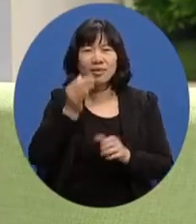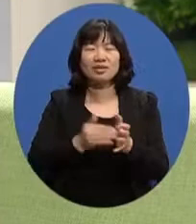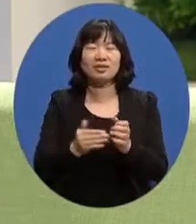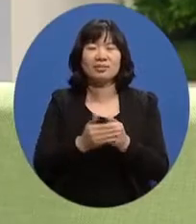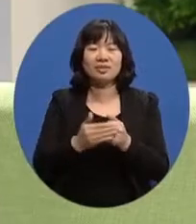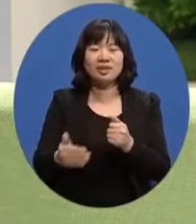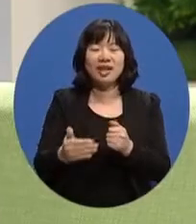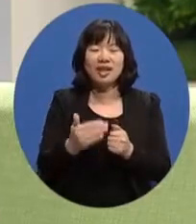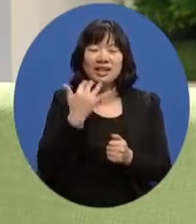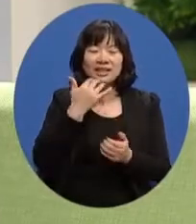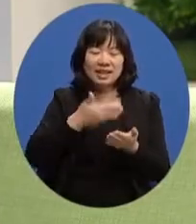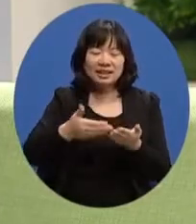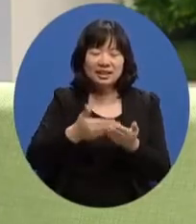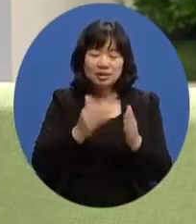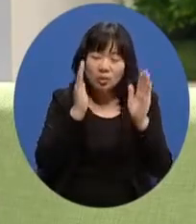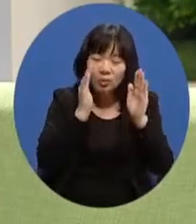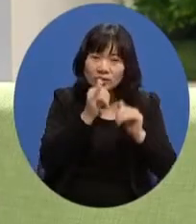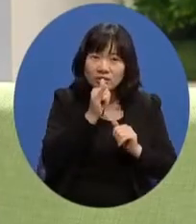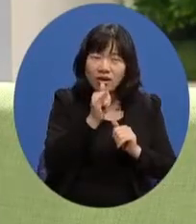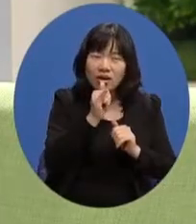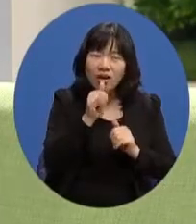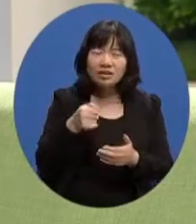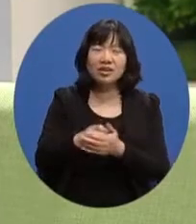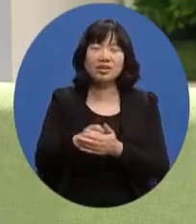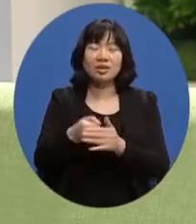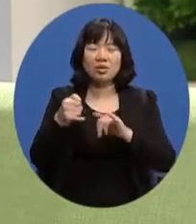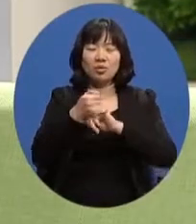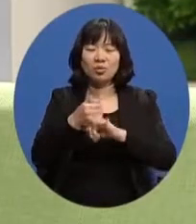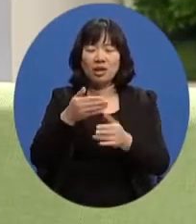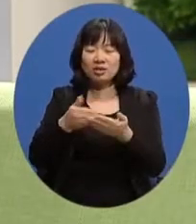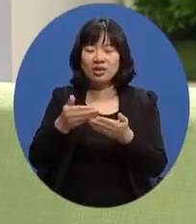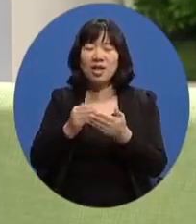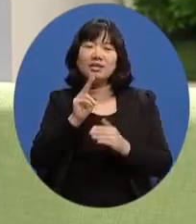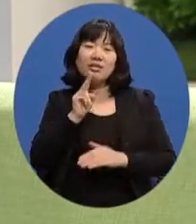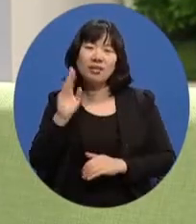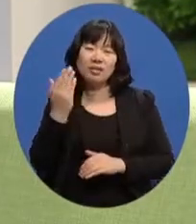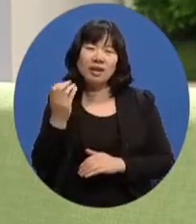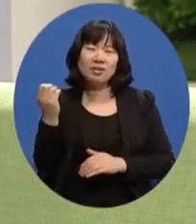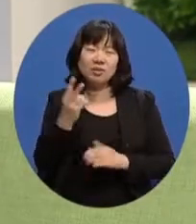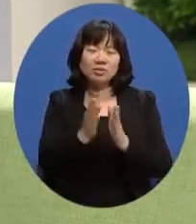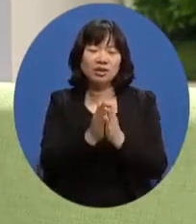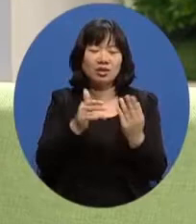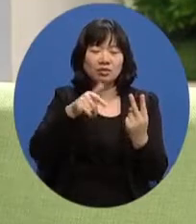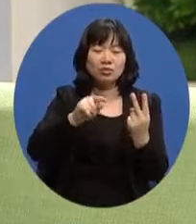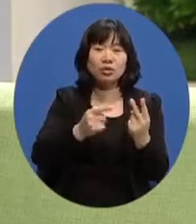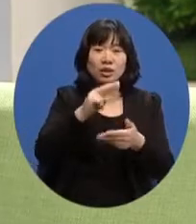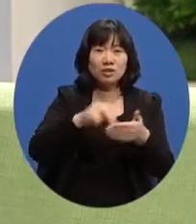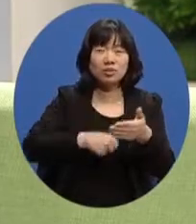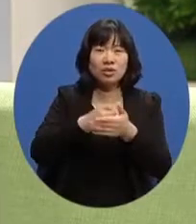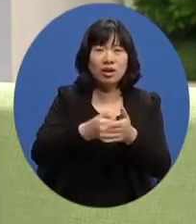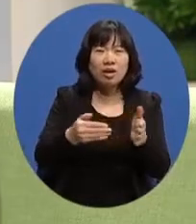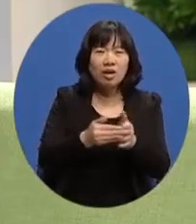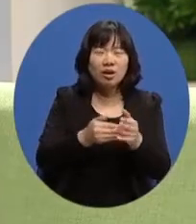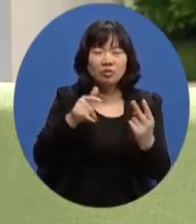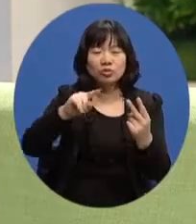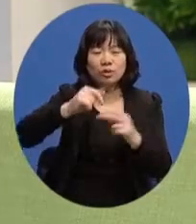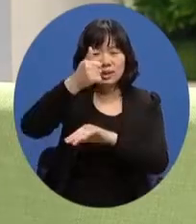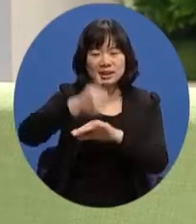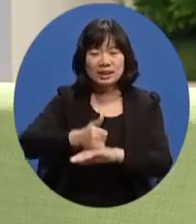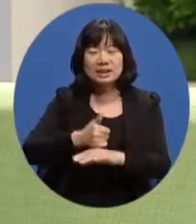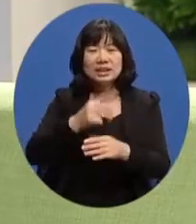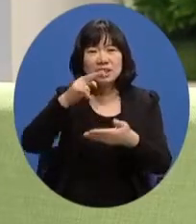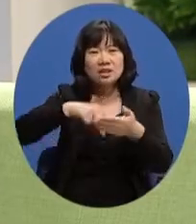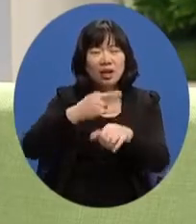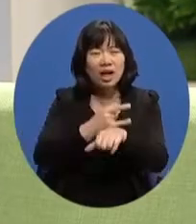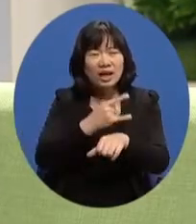그래서 색칠 공부를 한다. 그럼 정해진 걸 꼭 색칠을 해야 되고 책 두 권 읽기로 했다. 그럼 두 권 끝까지 다 읽어야